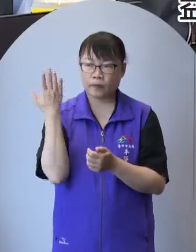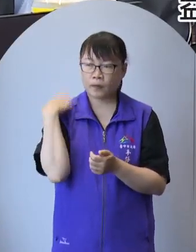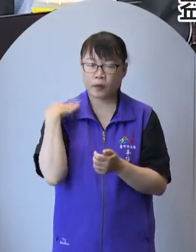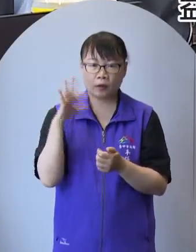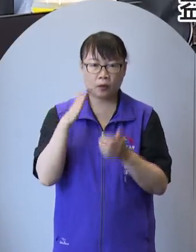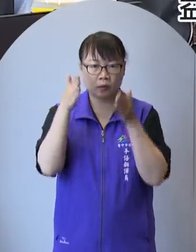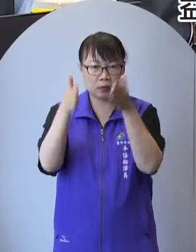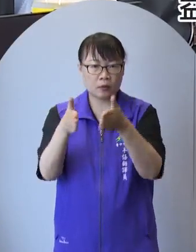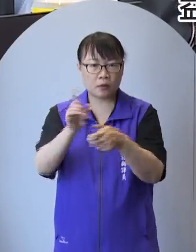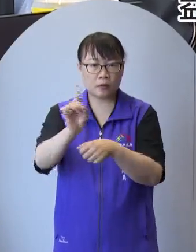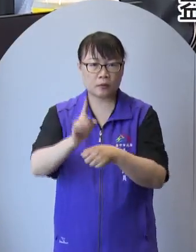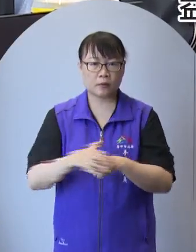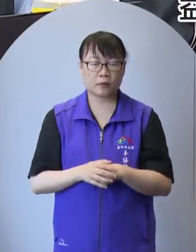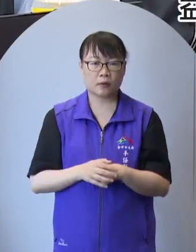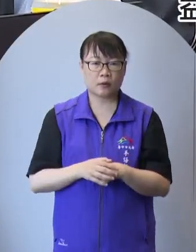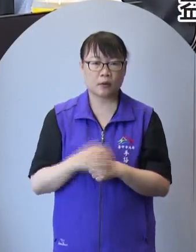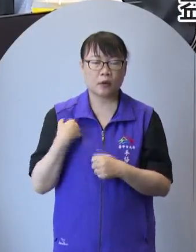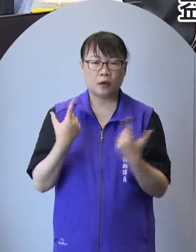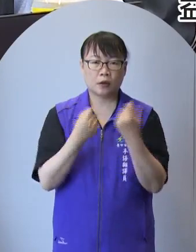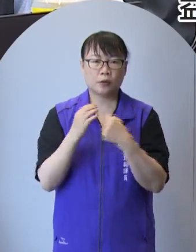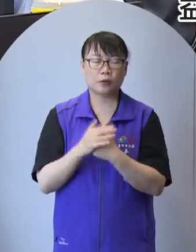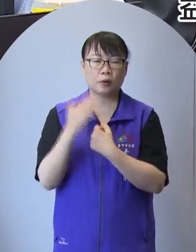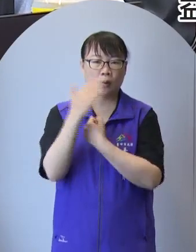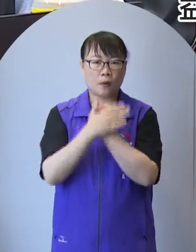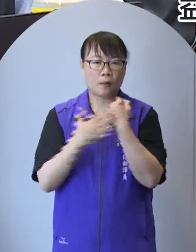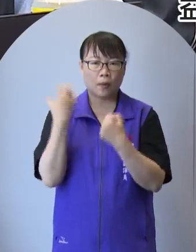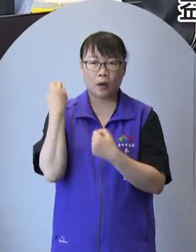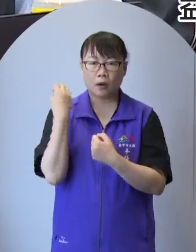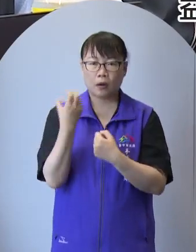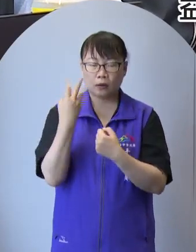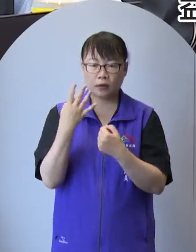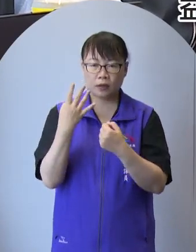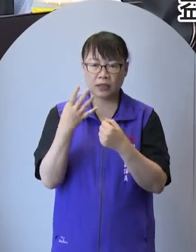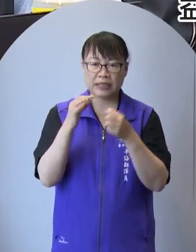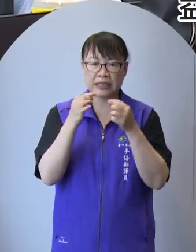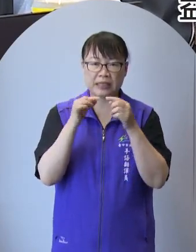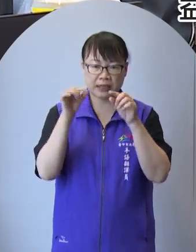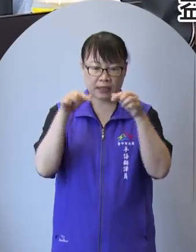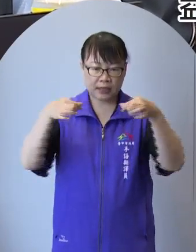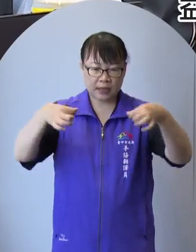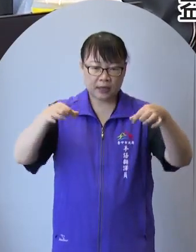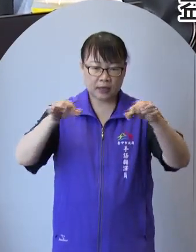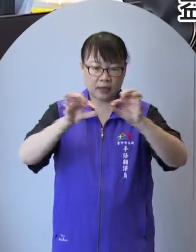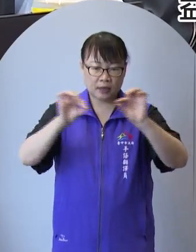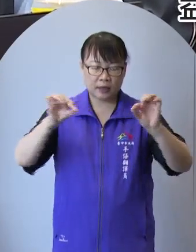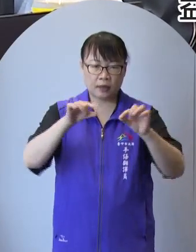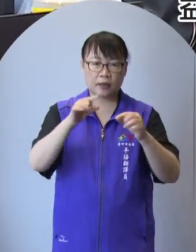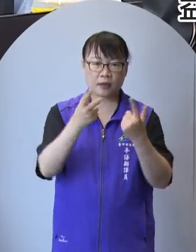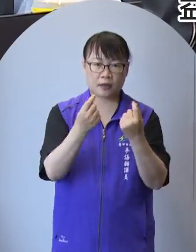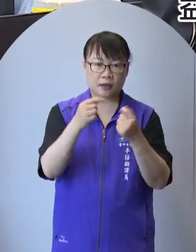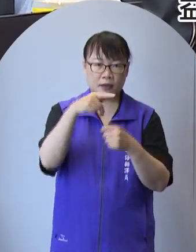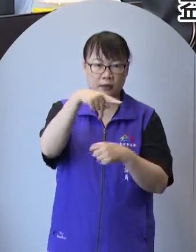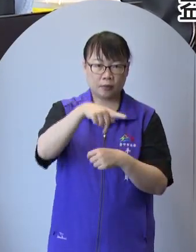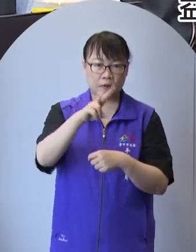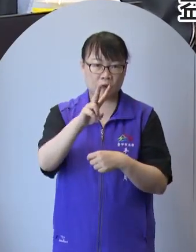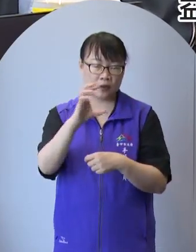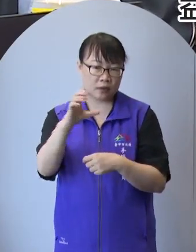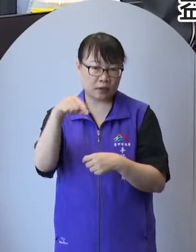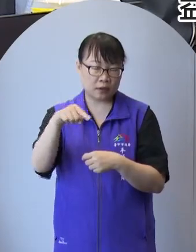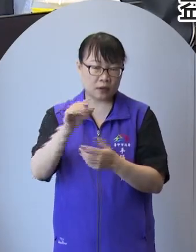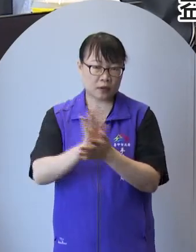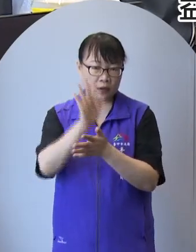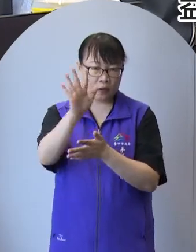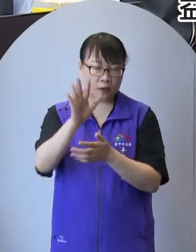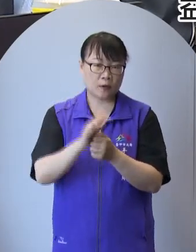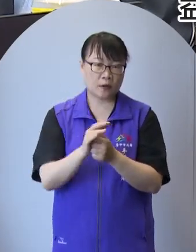这个所谓的大家的保鲜膜，其实过去很多也是 PVC， 那个也禁掉快10年了。那未来可能就是在我们的